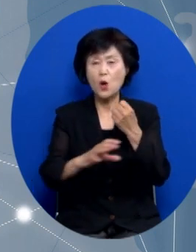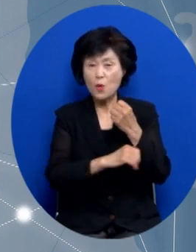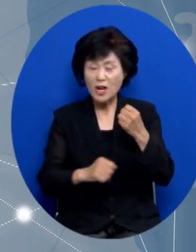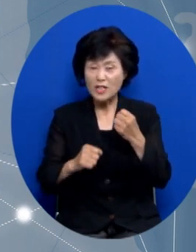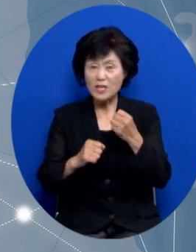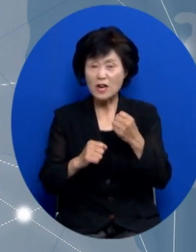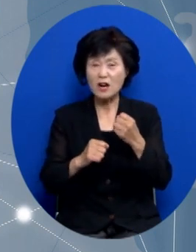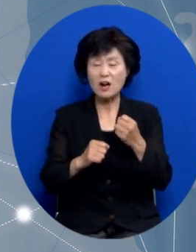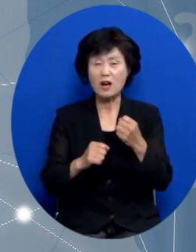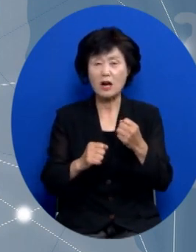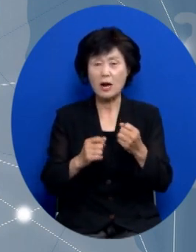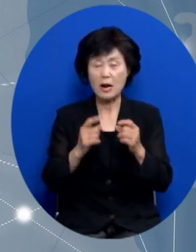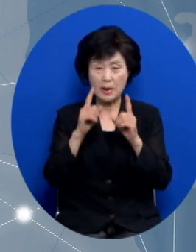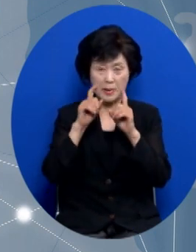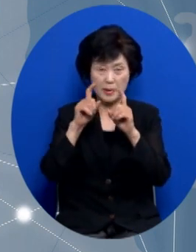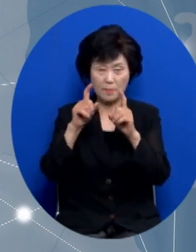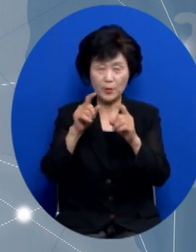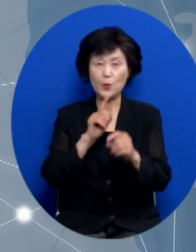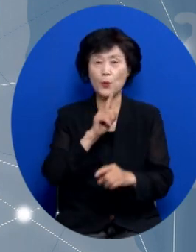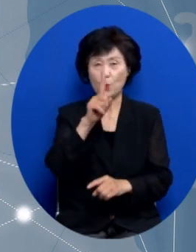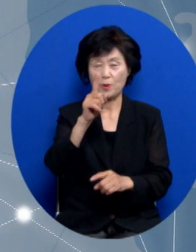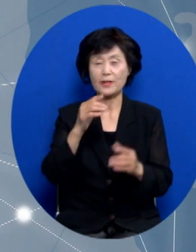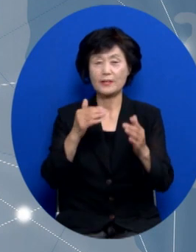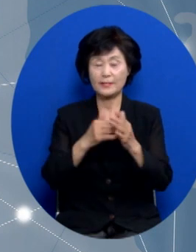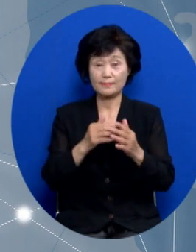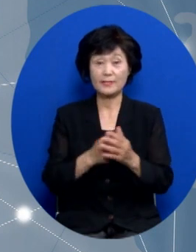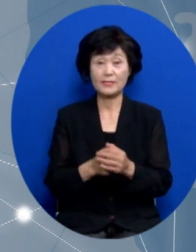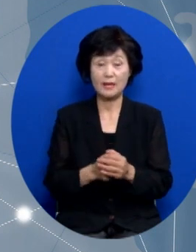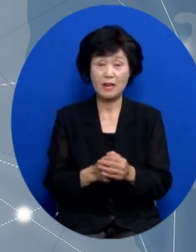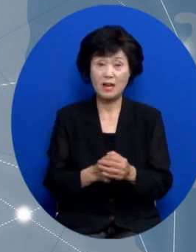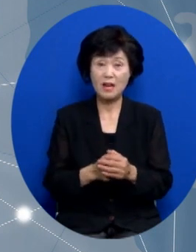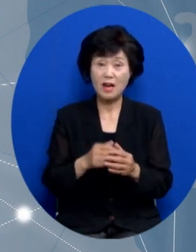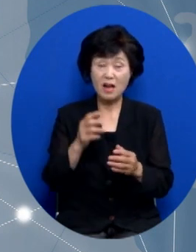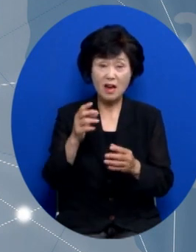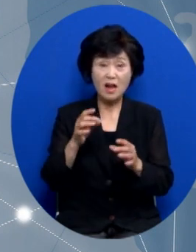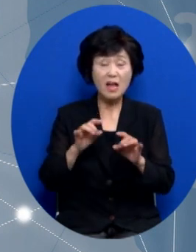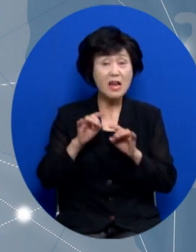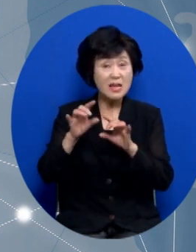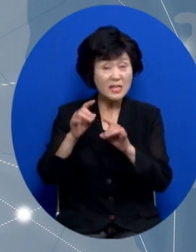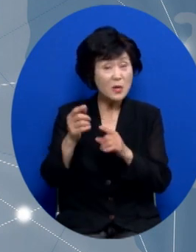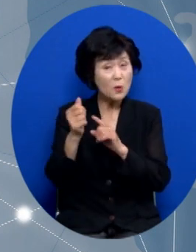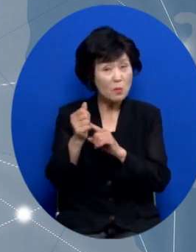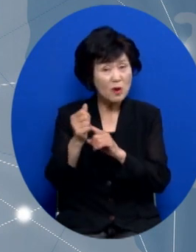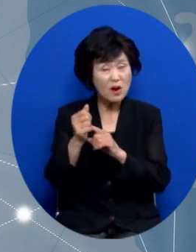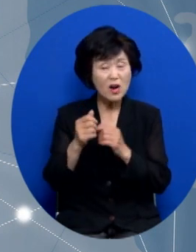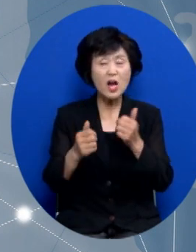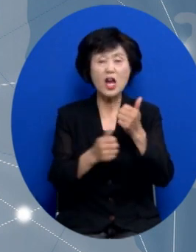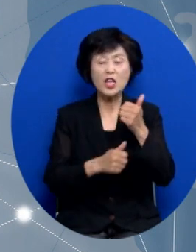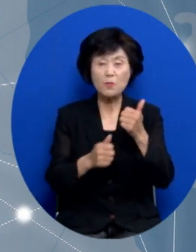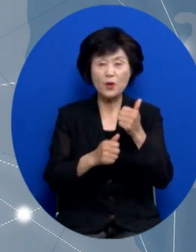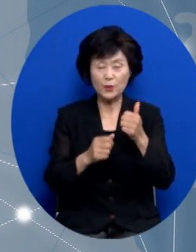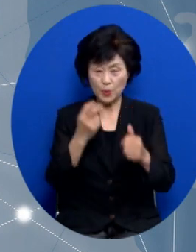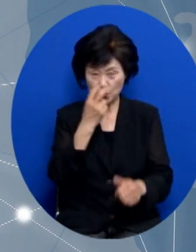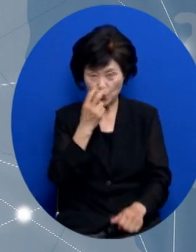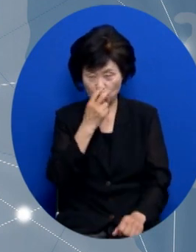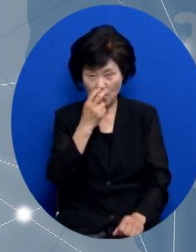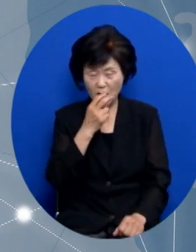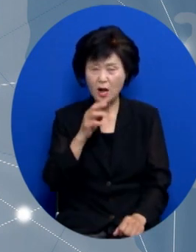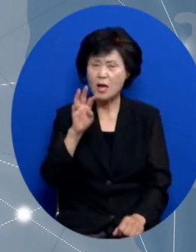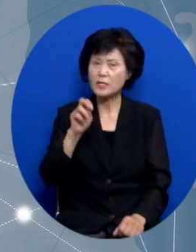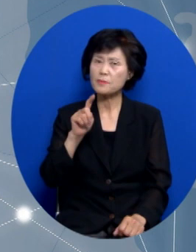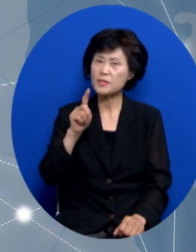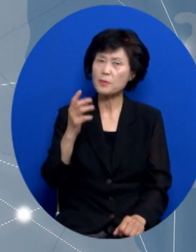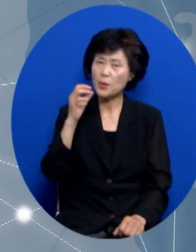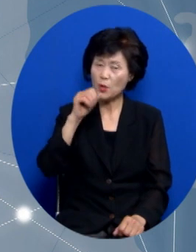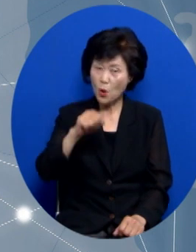고발했습니다. 반부패 위원회는 지난해부터 그라민 텔레콤 회장인 유누스와 임원진을 조사해 왔으며 약 31억 원